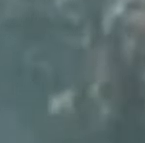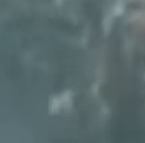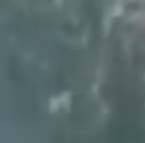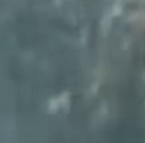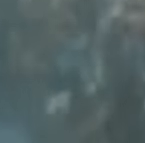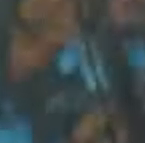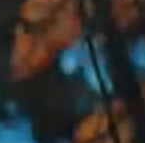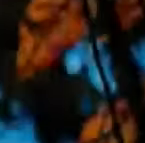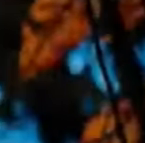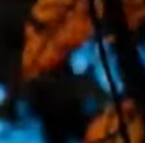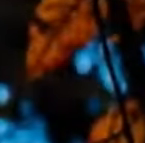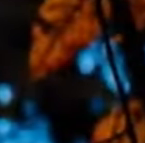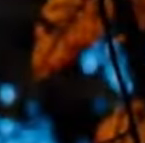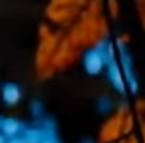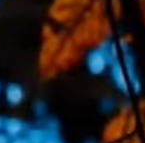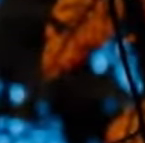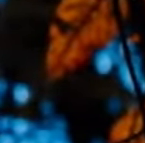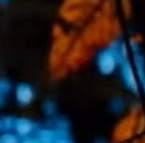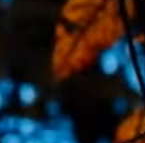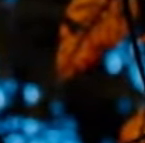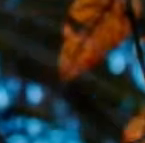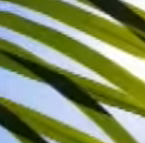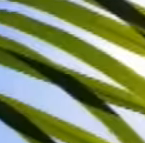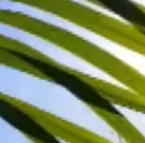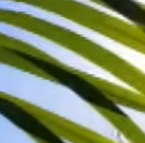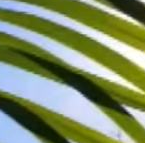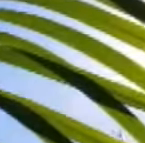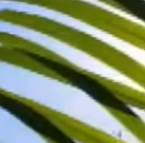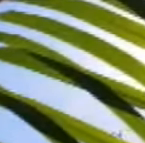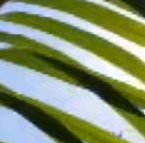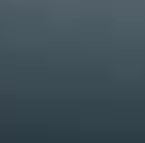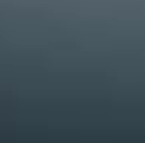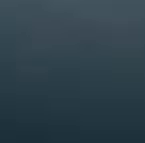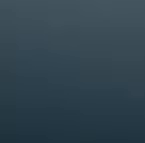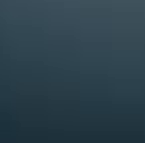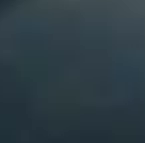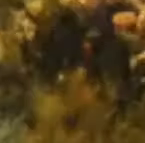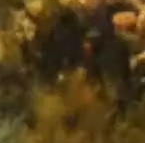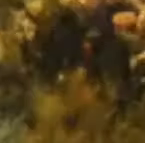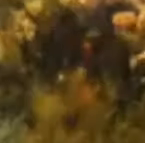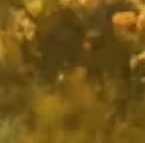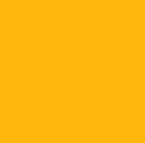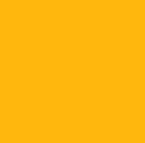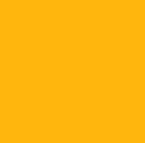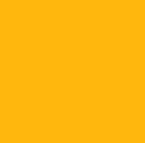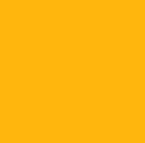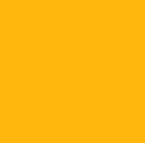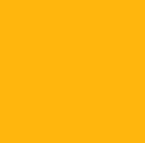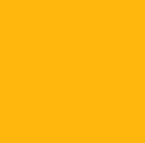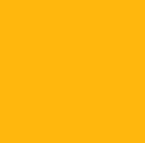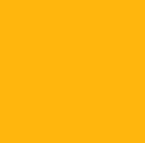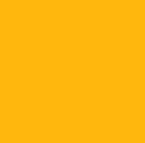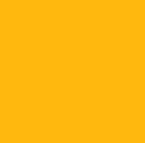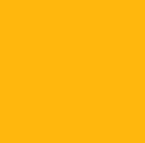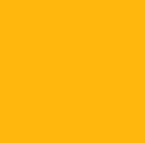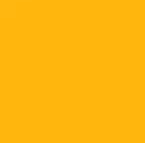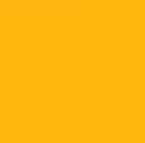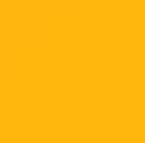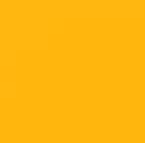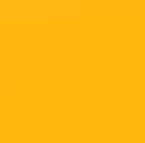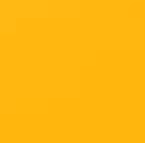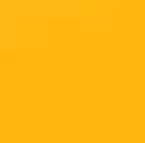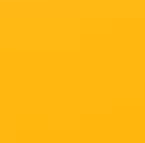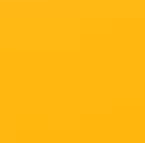Simo selitulu benilethelwa baka MTN Business. Noma simo selitulu sinjani, MTN Business yikhona